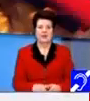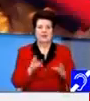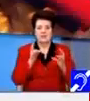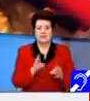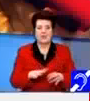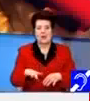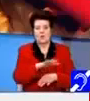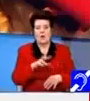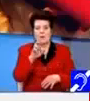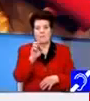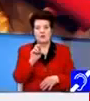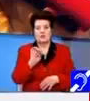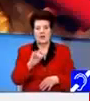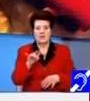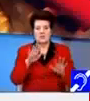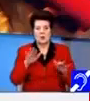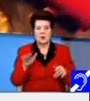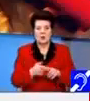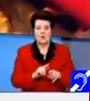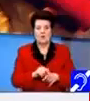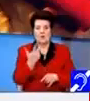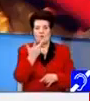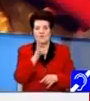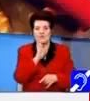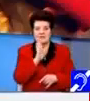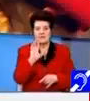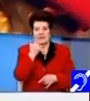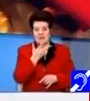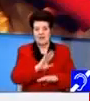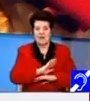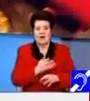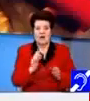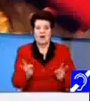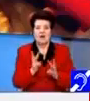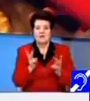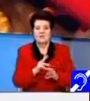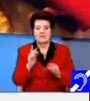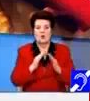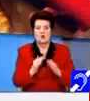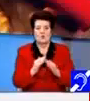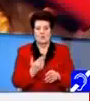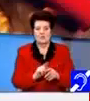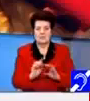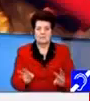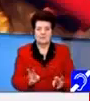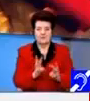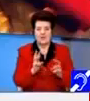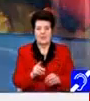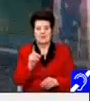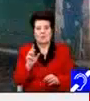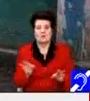Tragedie în localitatea Baxan din Raionul Suruca. O fetiță de 3 ani a murit arsă de vie după ce locuința în care se afla a fost cuprinsă de un